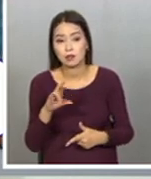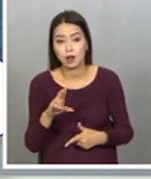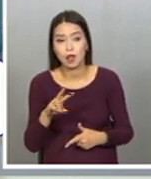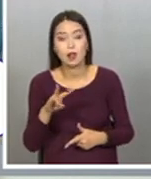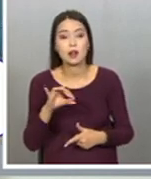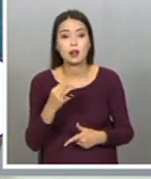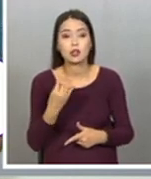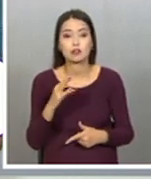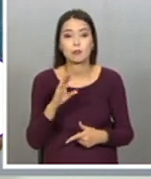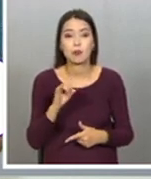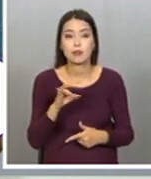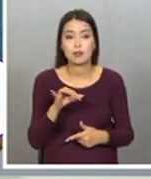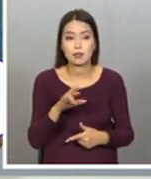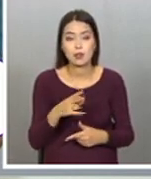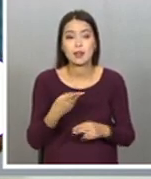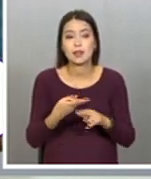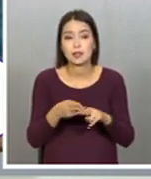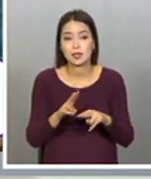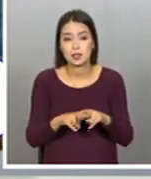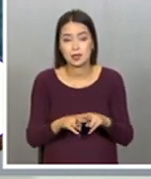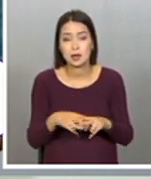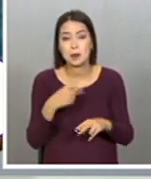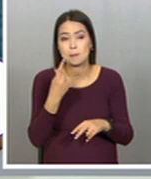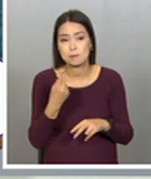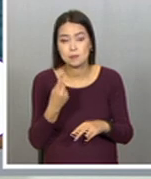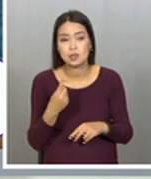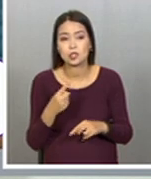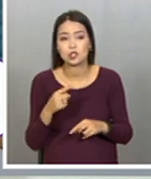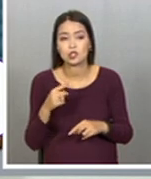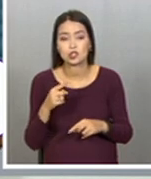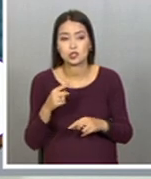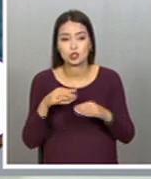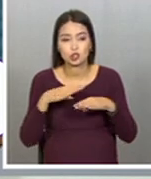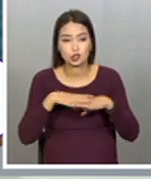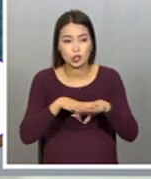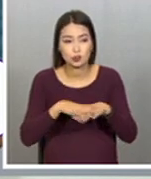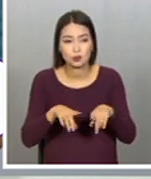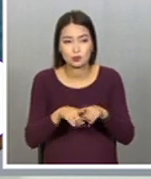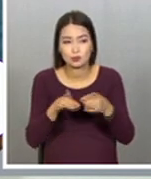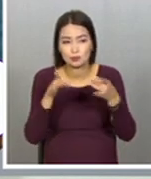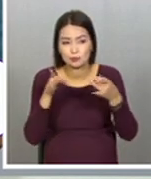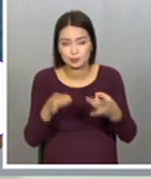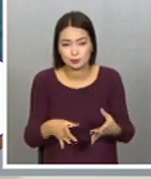Осы лейшмания деген бір жасушадан тұратын қарапайымдардан таралады.